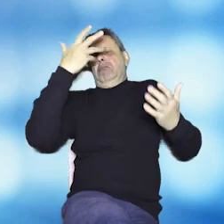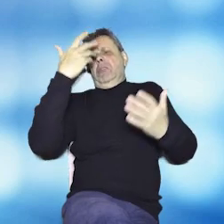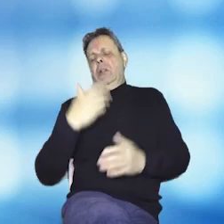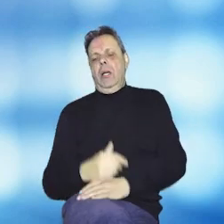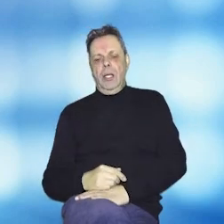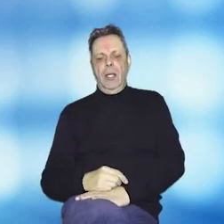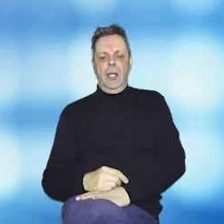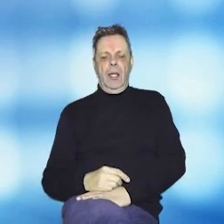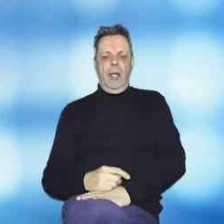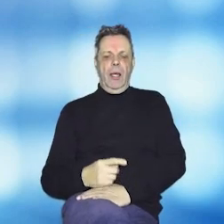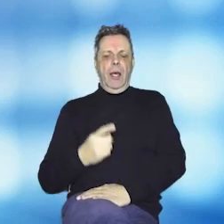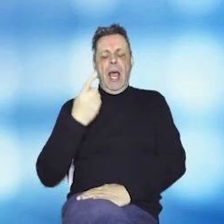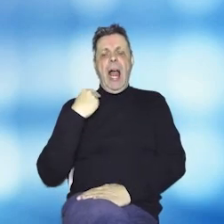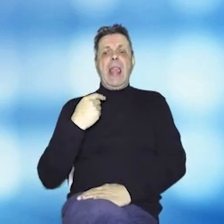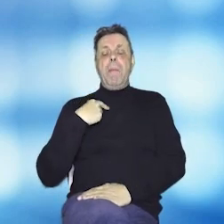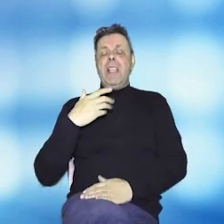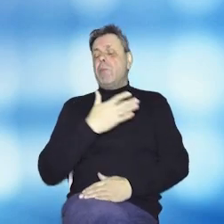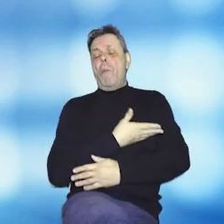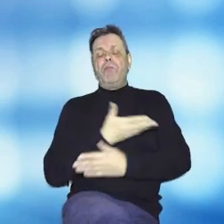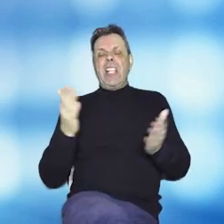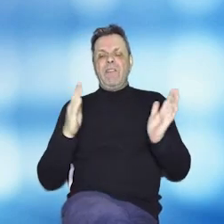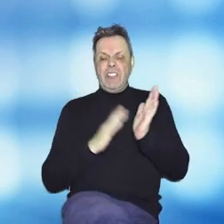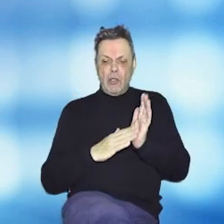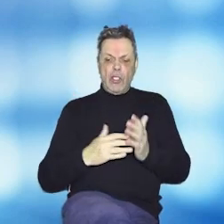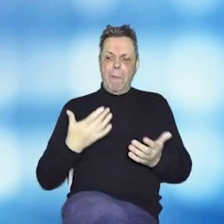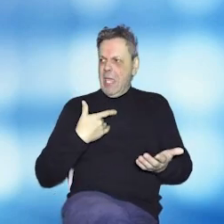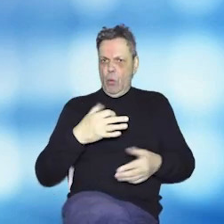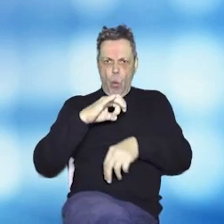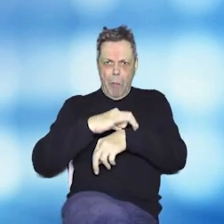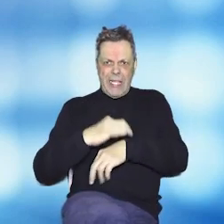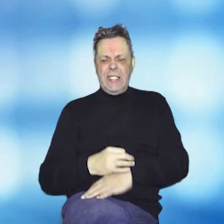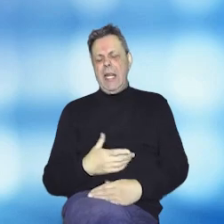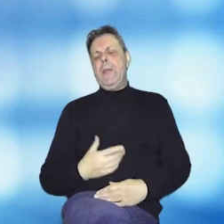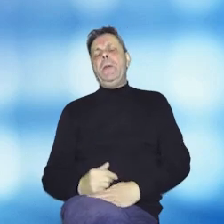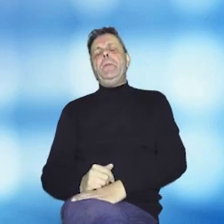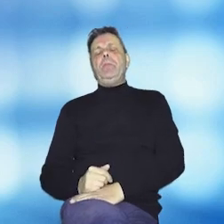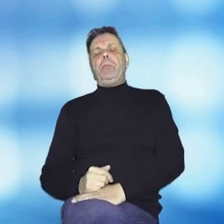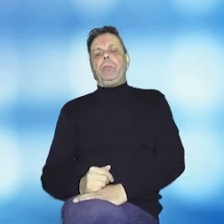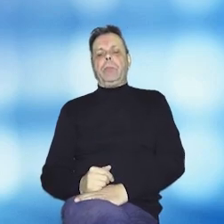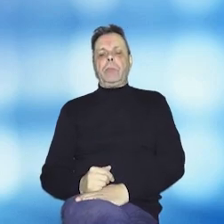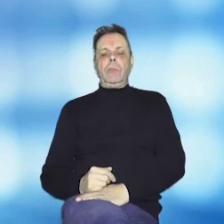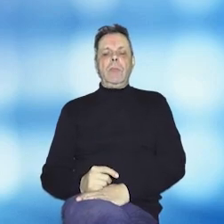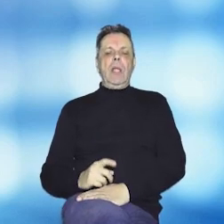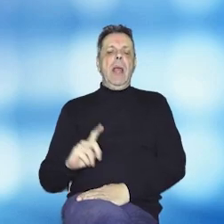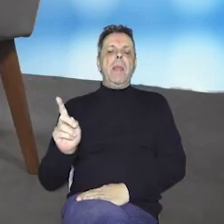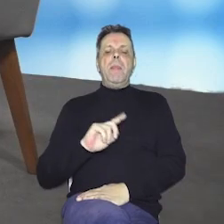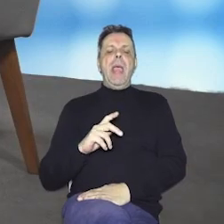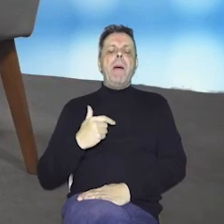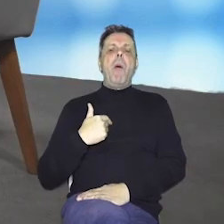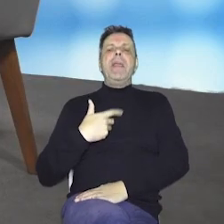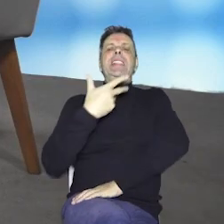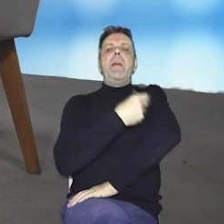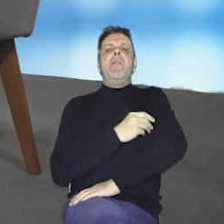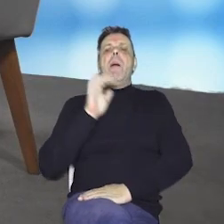jel da. Ali mi smo svi svjedoci, mi koji smo u medicini više nego oni koji nisu, da nemamo mi